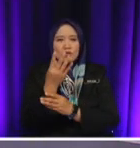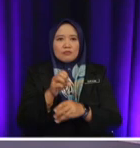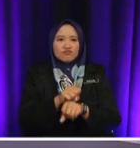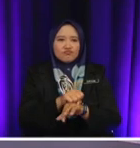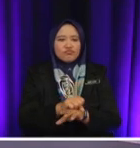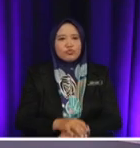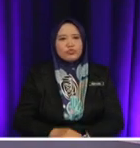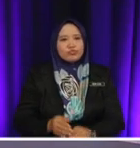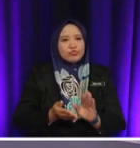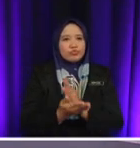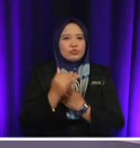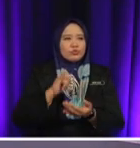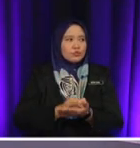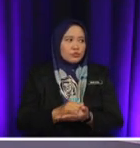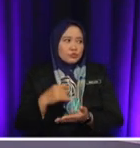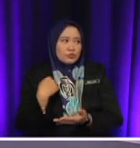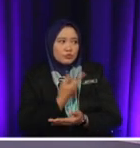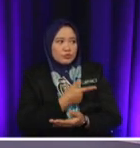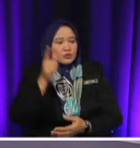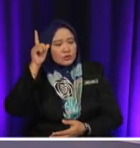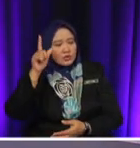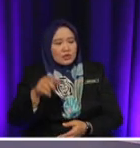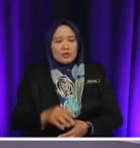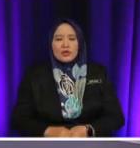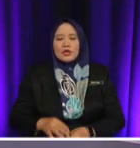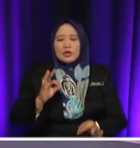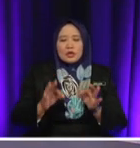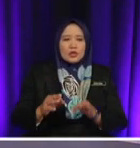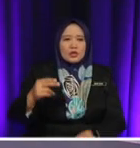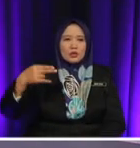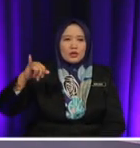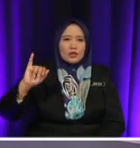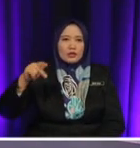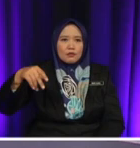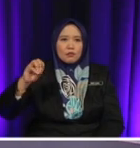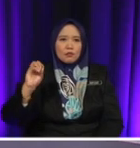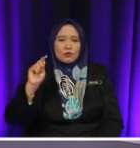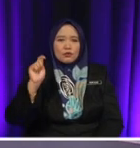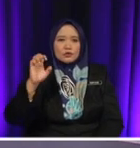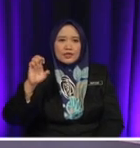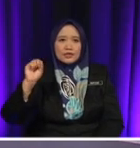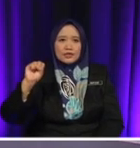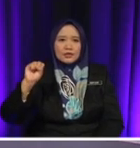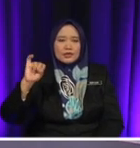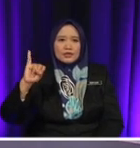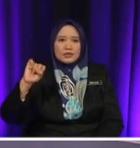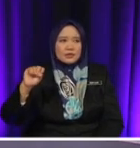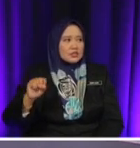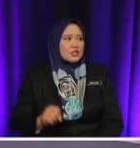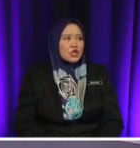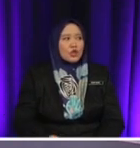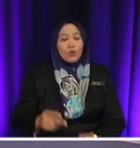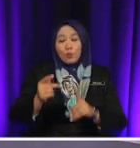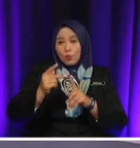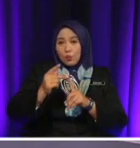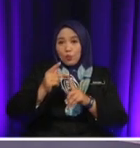pentaksiran untuk SPM 2022 dan seterusnya okey dan juga kita nampak pada hipotesis tadi